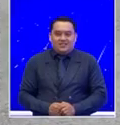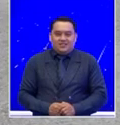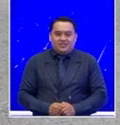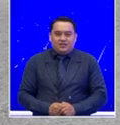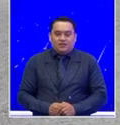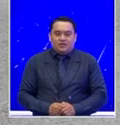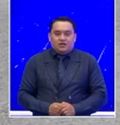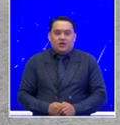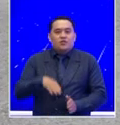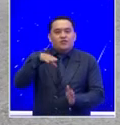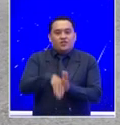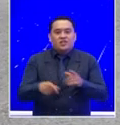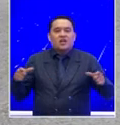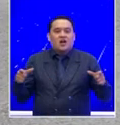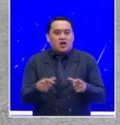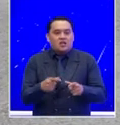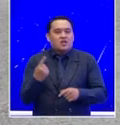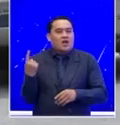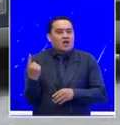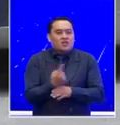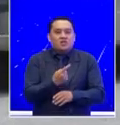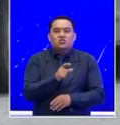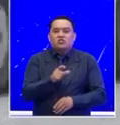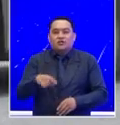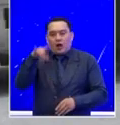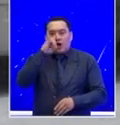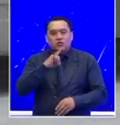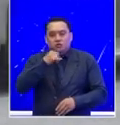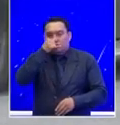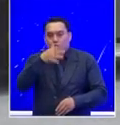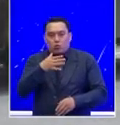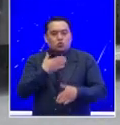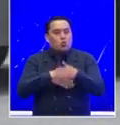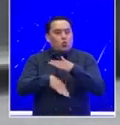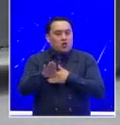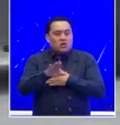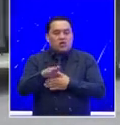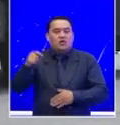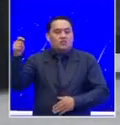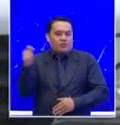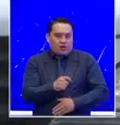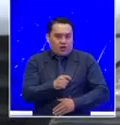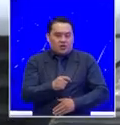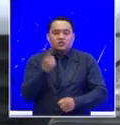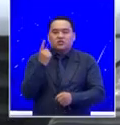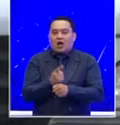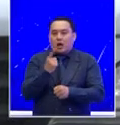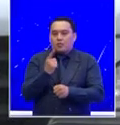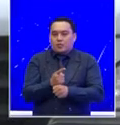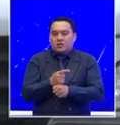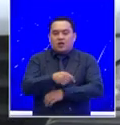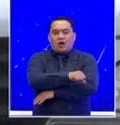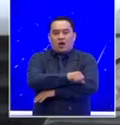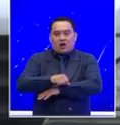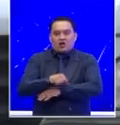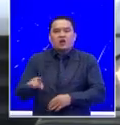С момента введения карантина ни один гражданин из региона Казахстана не сможет въехать на территорию ЖТСУ. Действует запрет и на пересечение